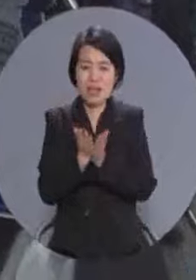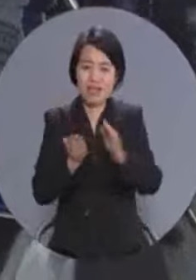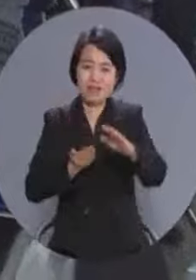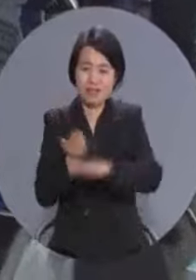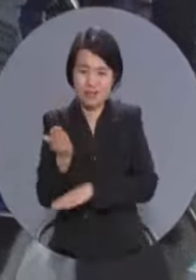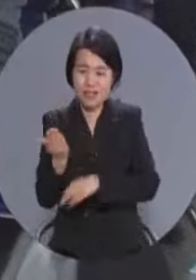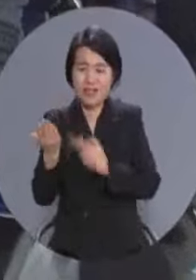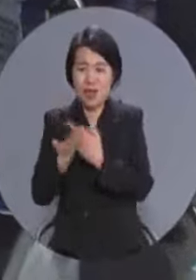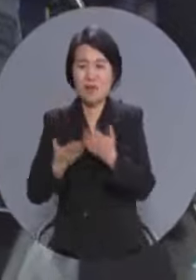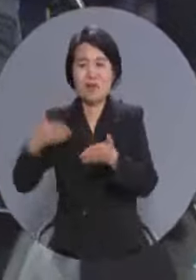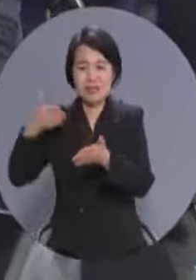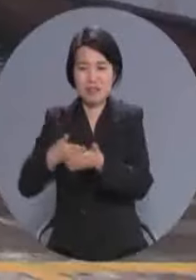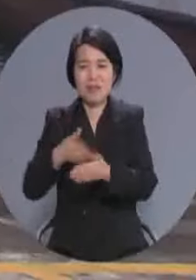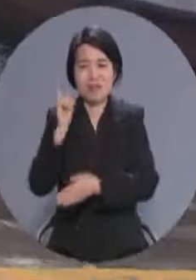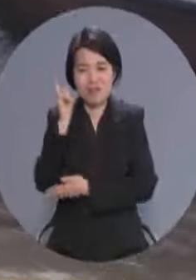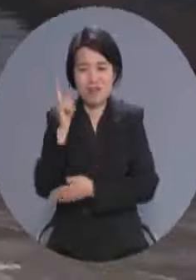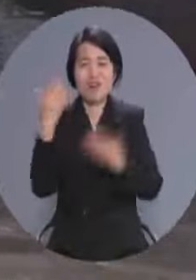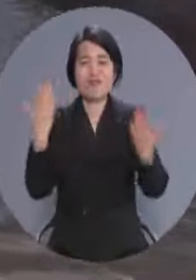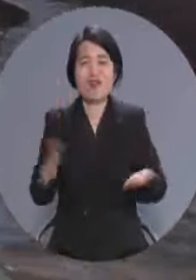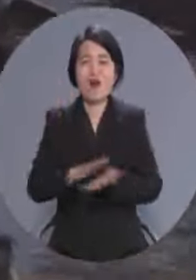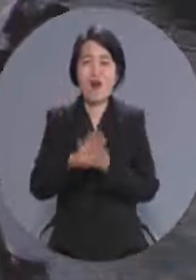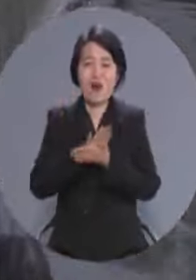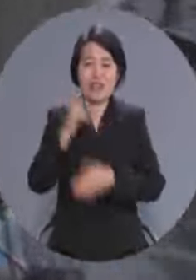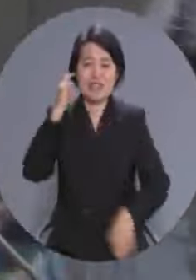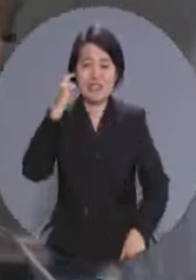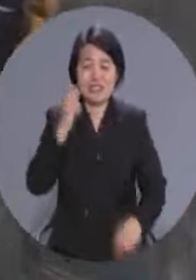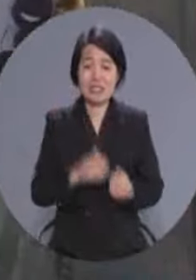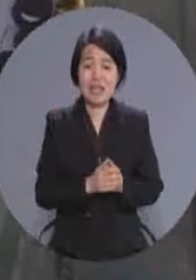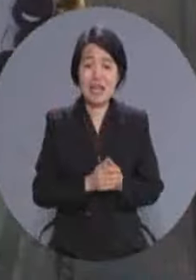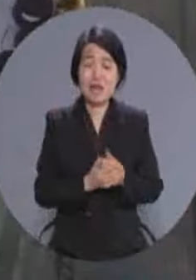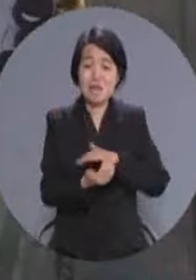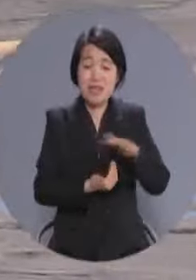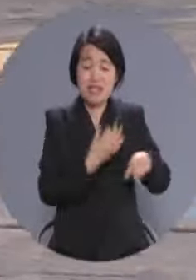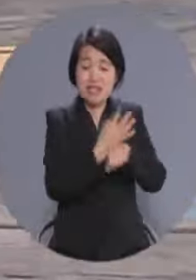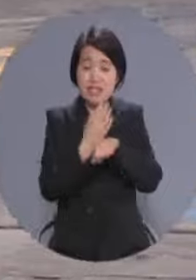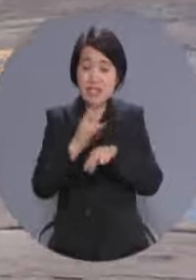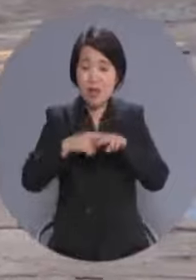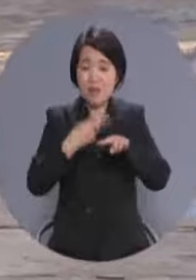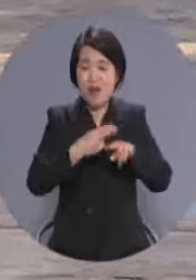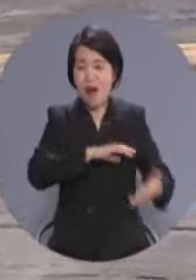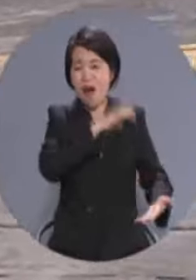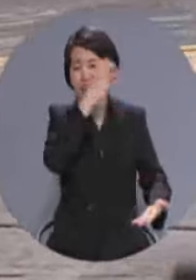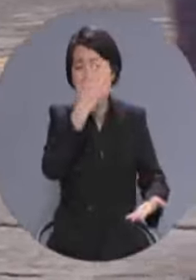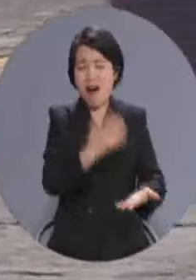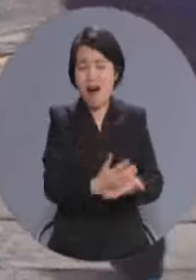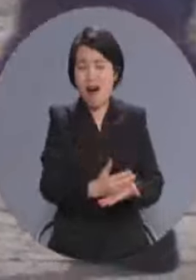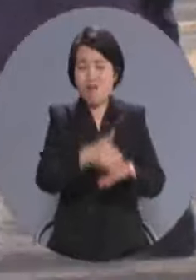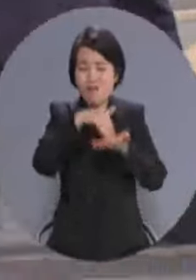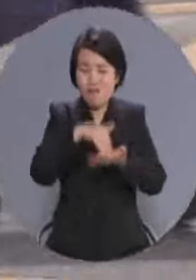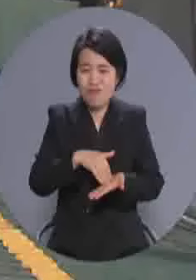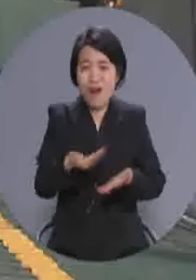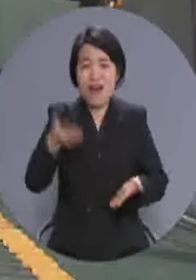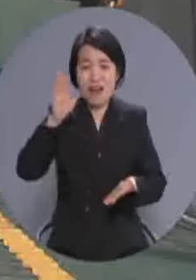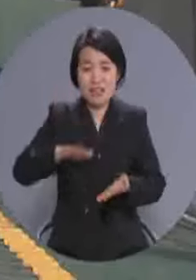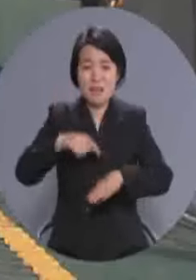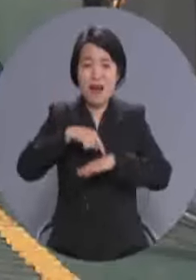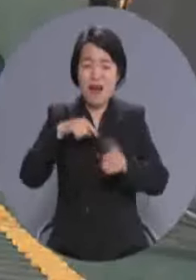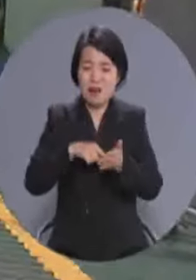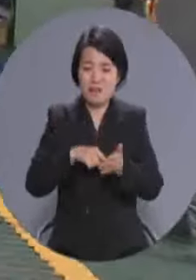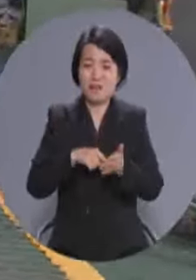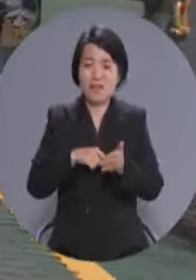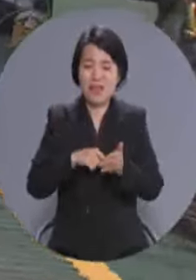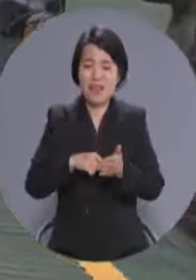놀 게 계획이에요. 육지에서 장만한 선물로 두 손은 무겁지만 발걸음만은 가볍습니다. 연휴를